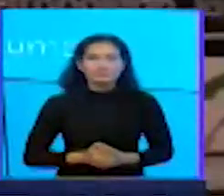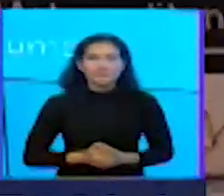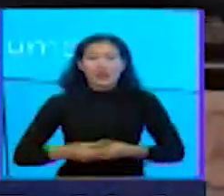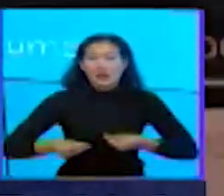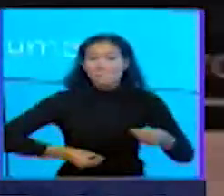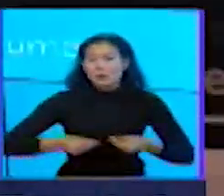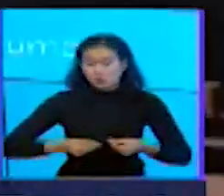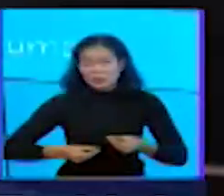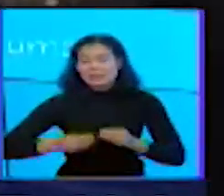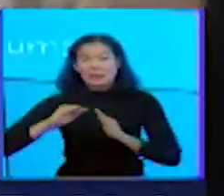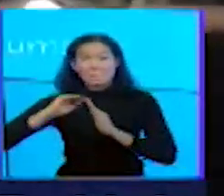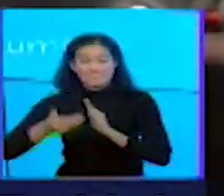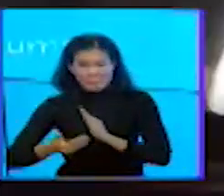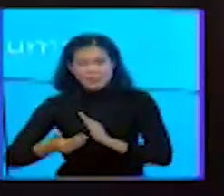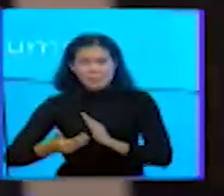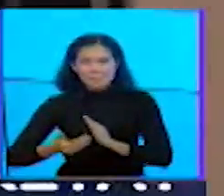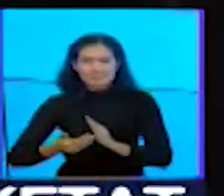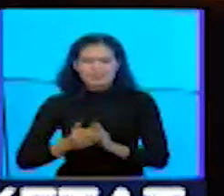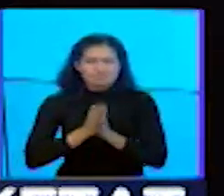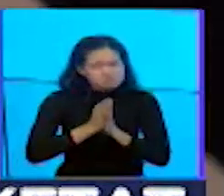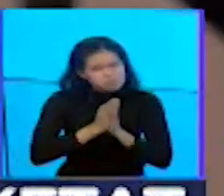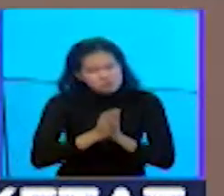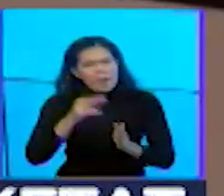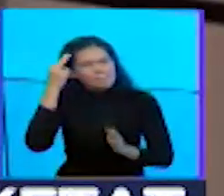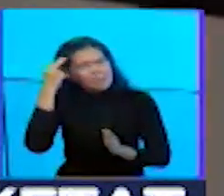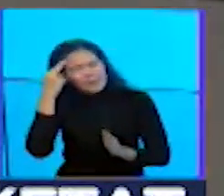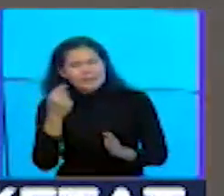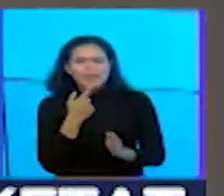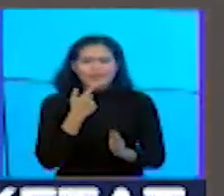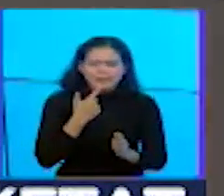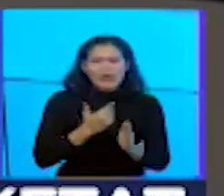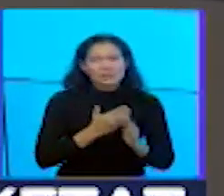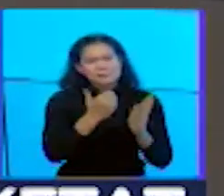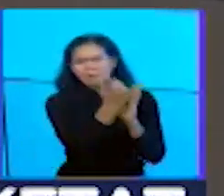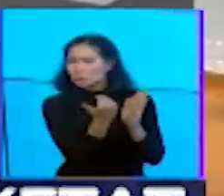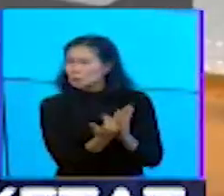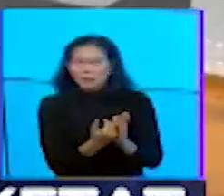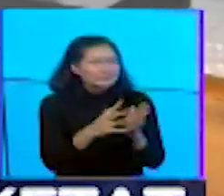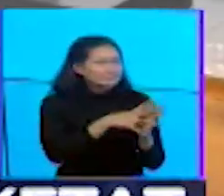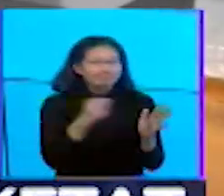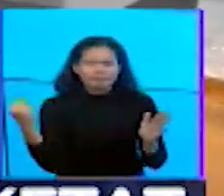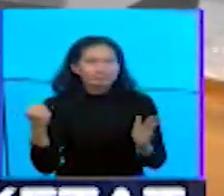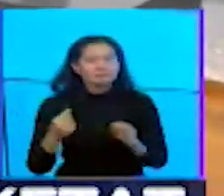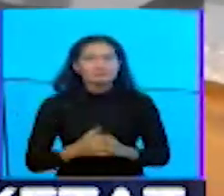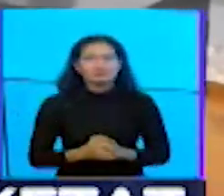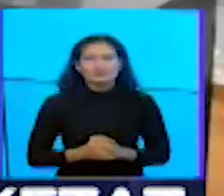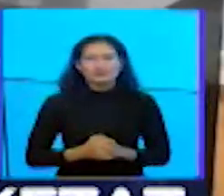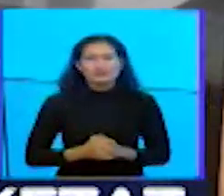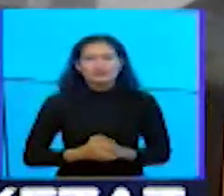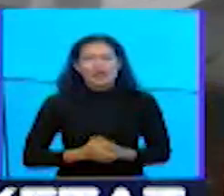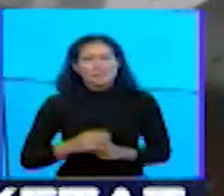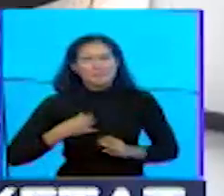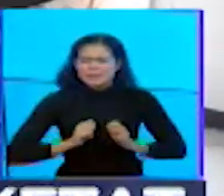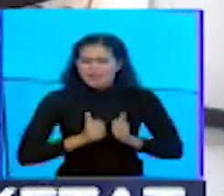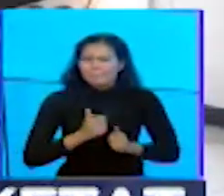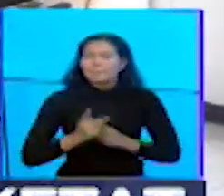Pengusaha dan awak bus mendesak pemerintah meninjau ulang kebijakan larangan mudik dan penghentian operasi kendaraan. Mereka mengaku siap jika